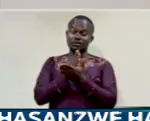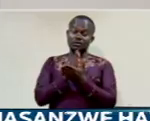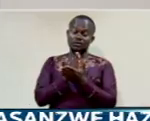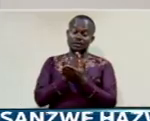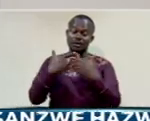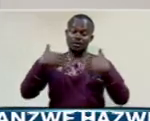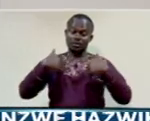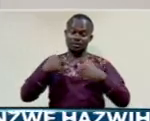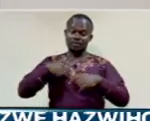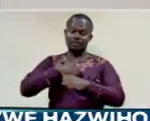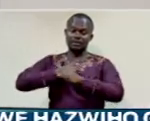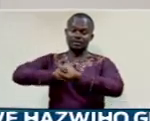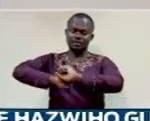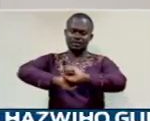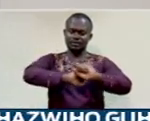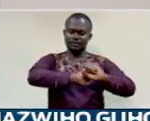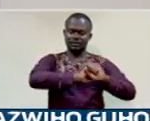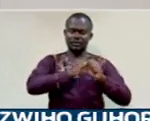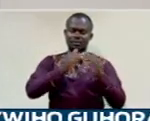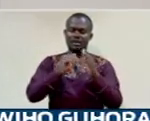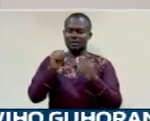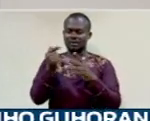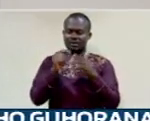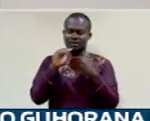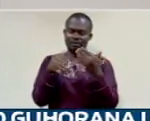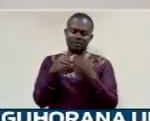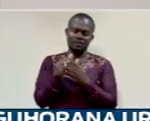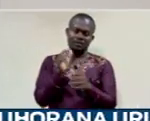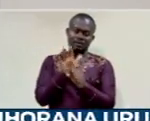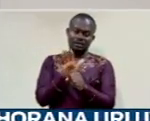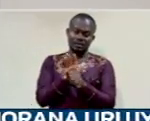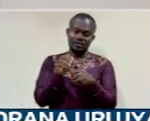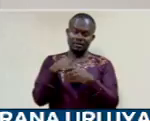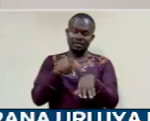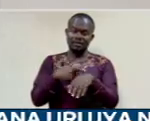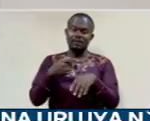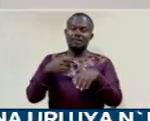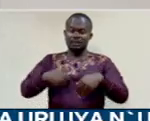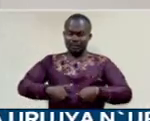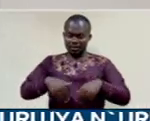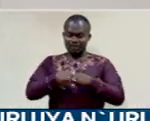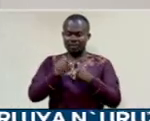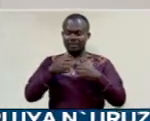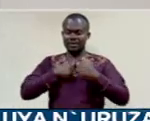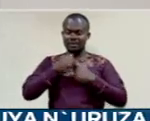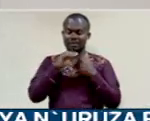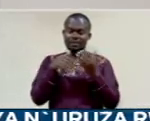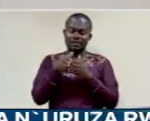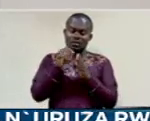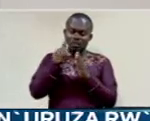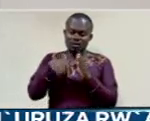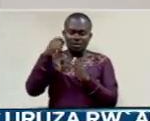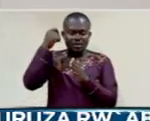nibwo turimo dusigasira mbere y'ibindi byose. Tukaba rero cyane cyane muri iki gihe urubyiruko nk'abandi baturarwanda bose bagomba